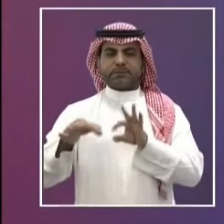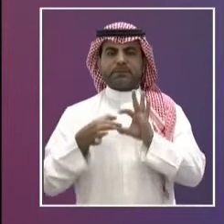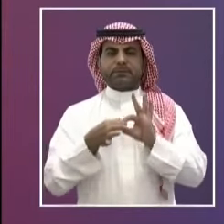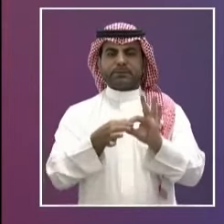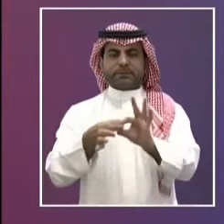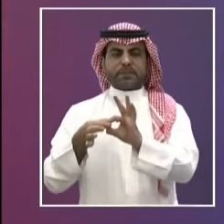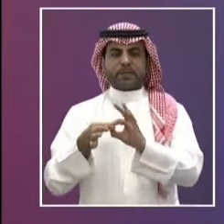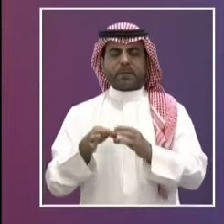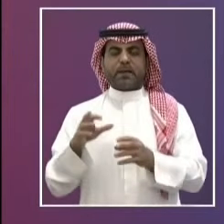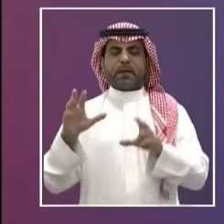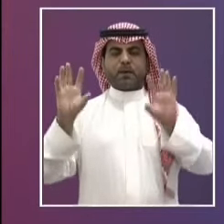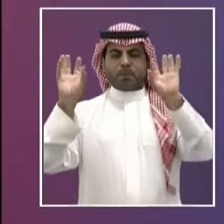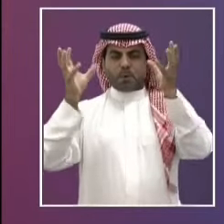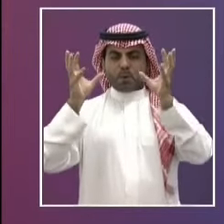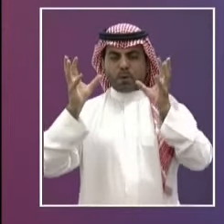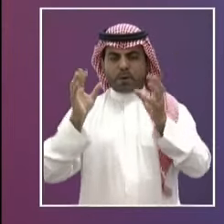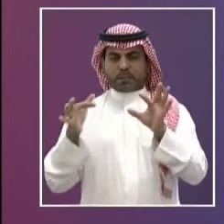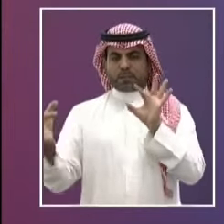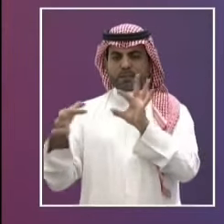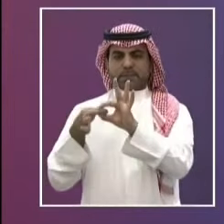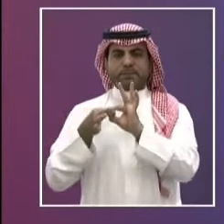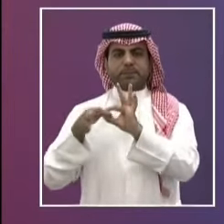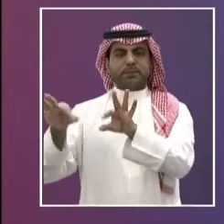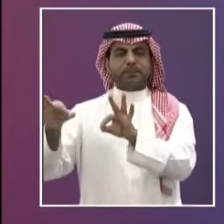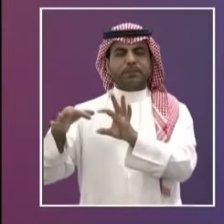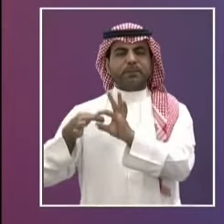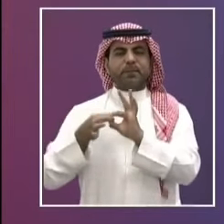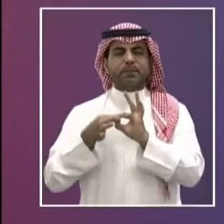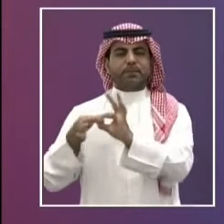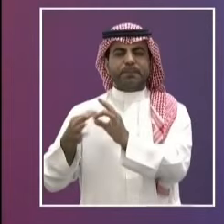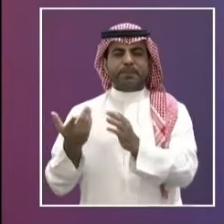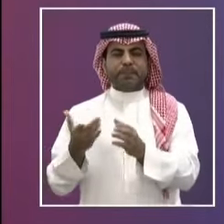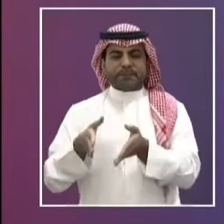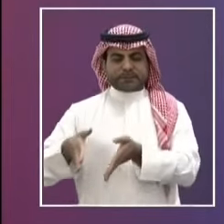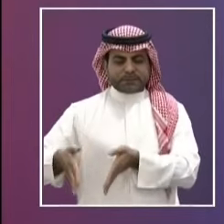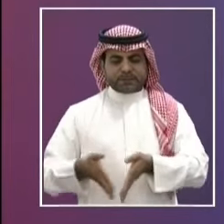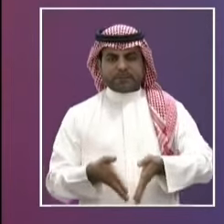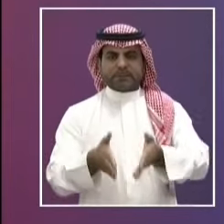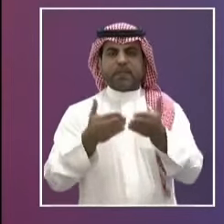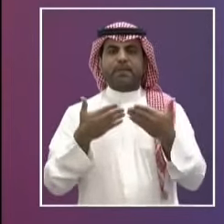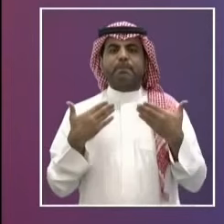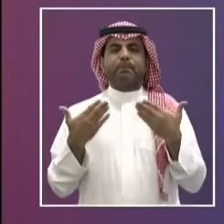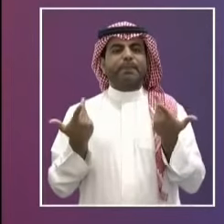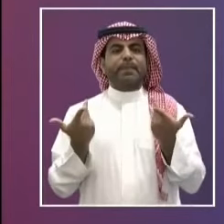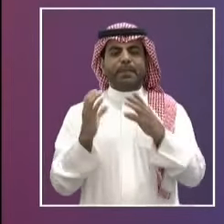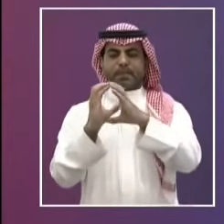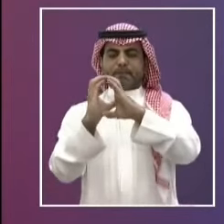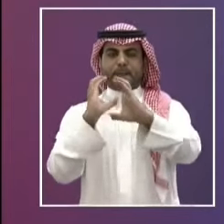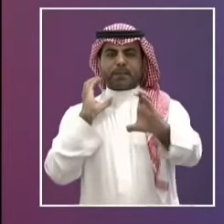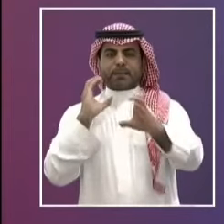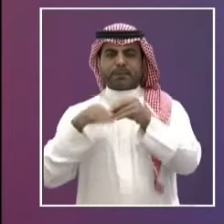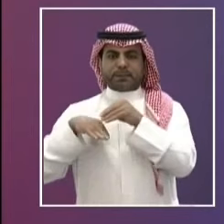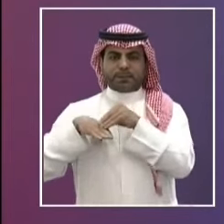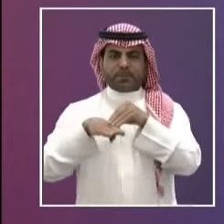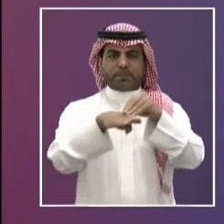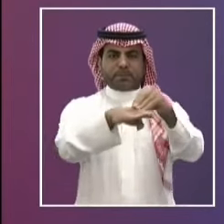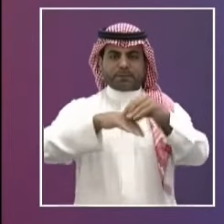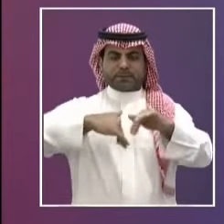إدارة مرور العاصمة المقدسة تم تخصيص مسار مخصص لهذه الحافلات تنقلها